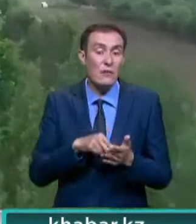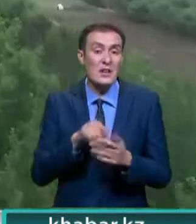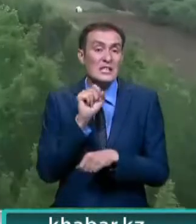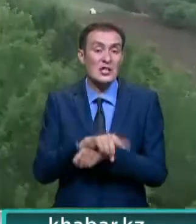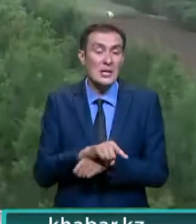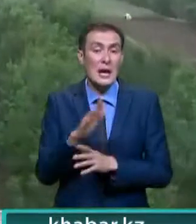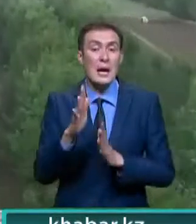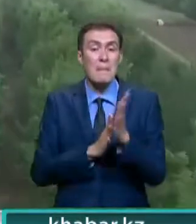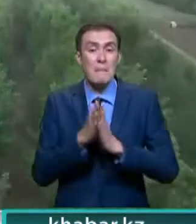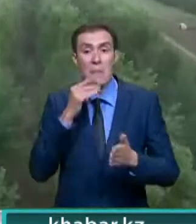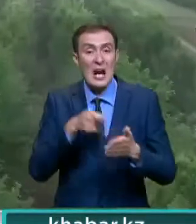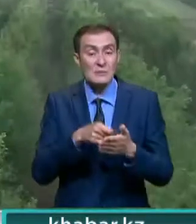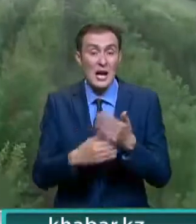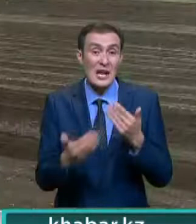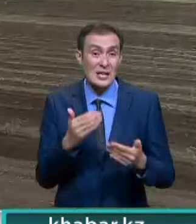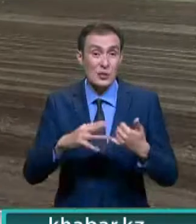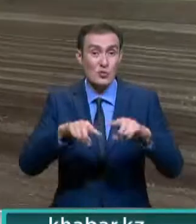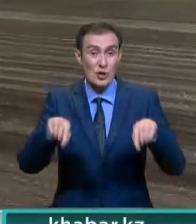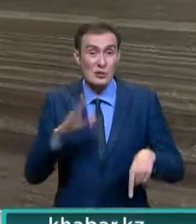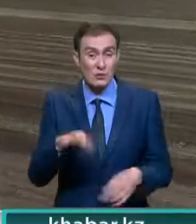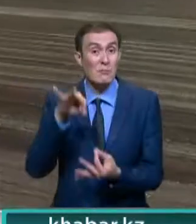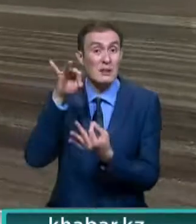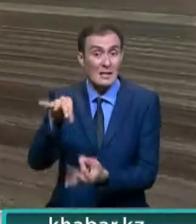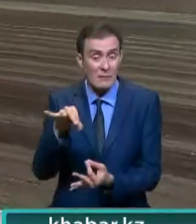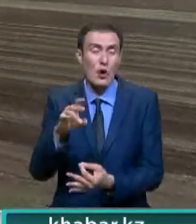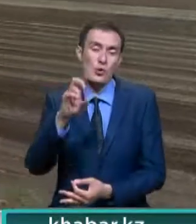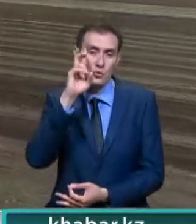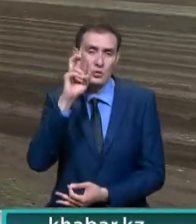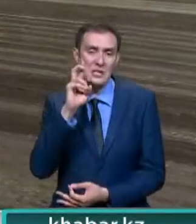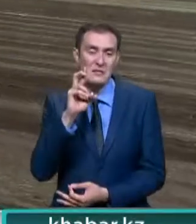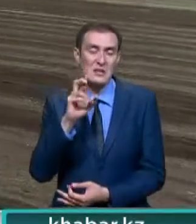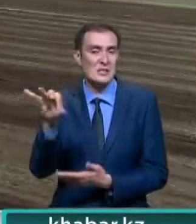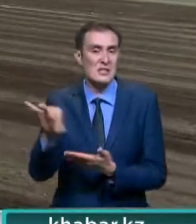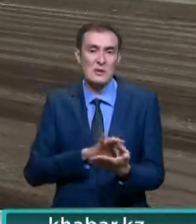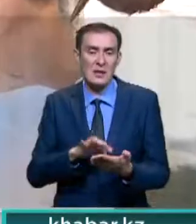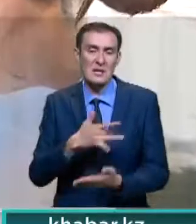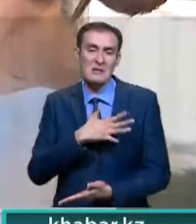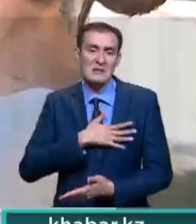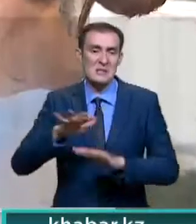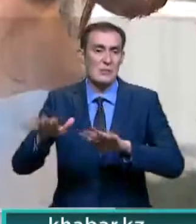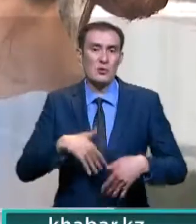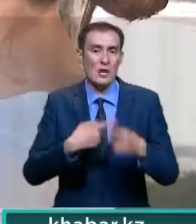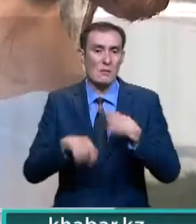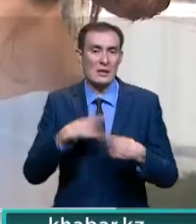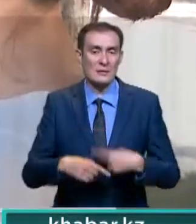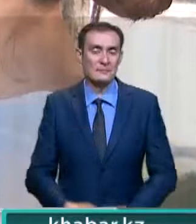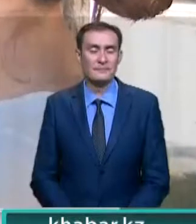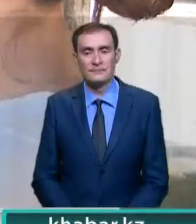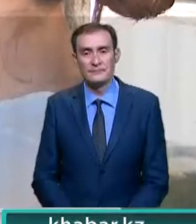и полей, а в случае, если участок будет простаивать, государство незамедлительно заберет его у